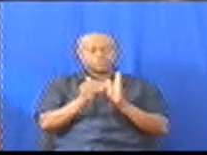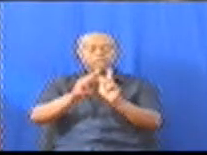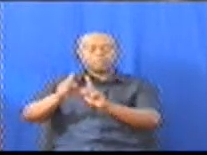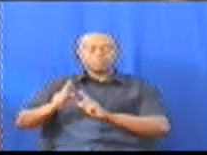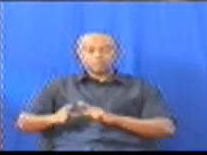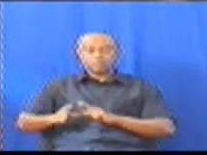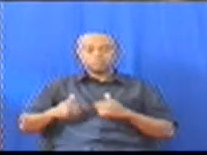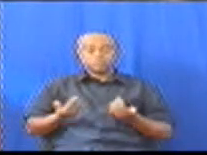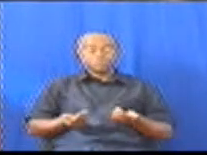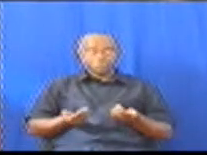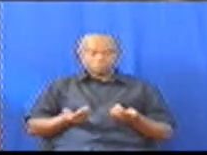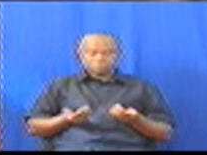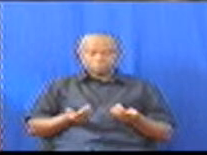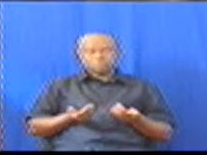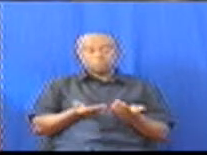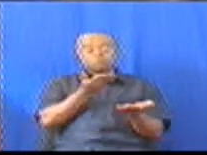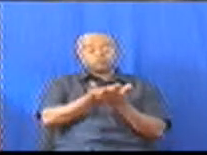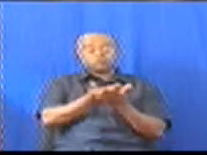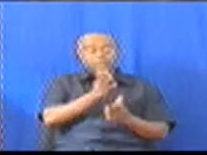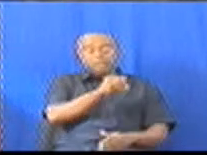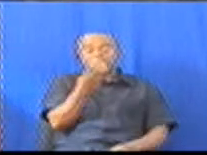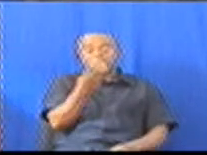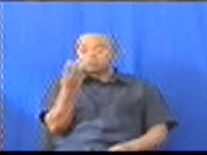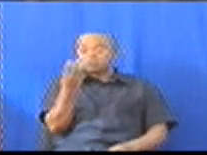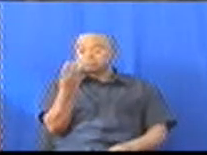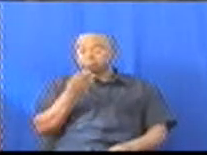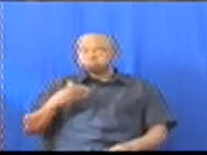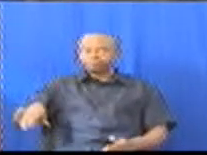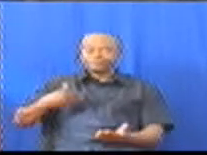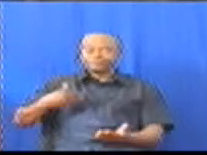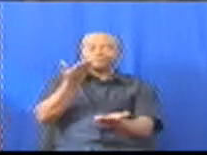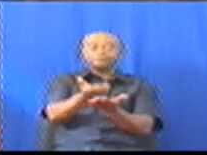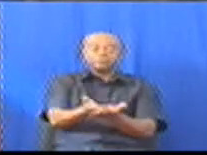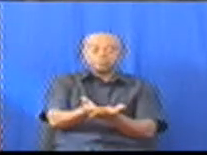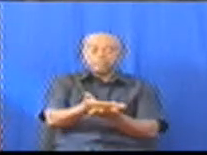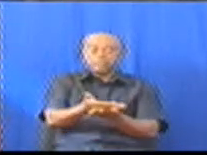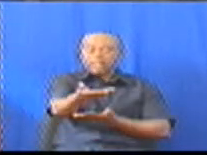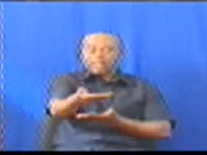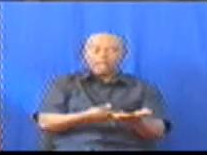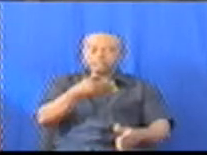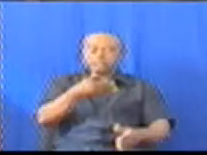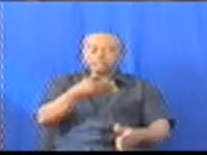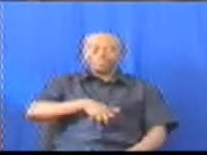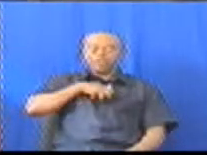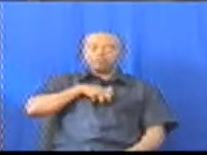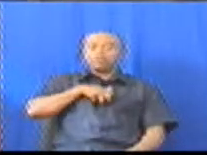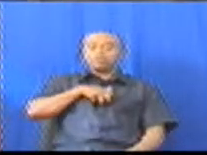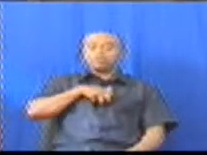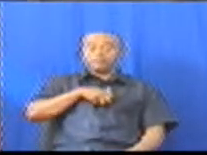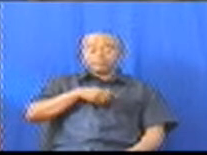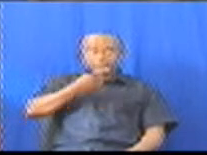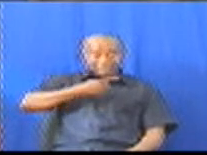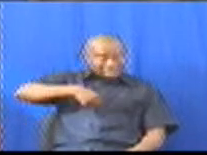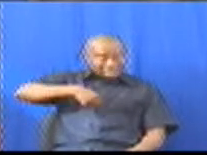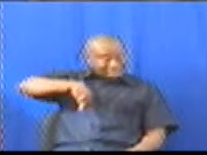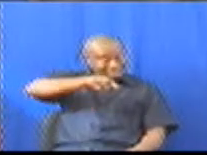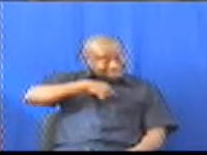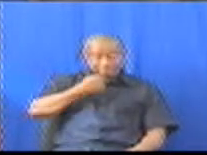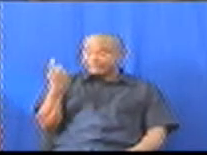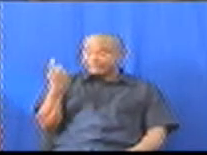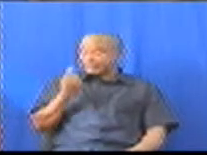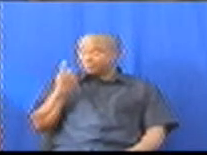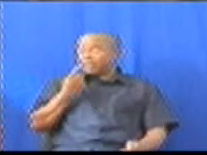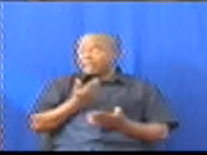3 umeletwa kwa hati ya dharura, wakati sisi kama taifa hatuna udharura wowote